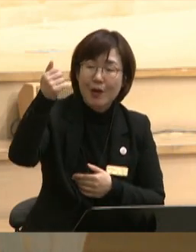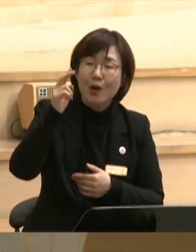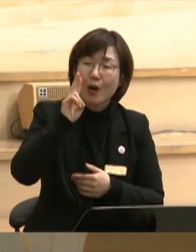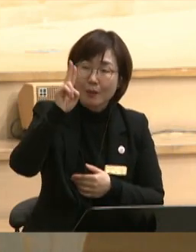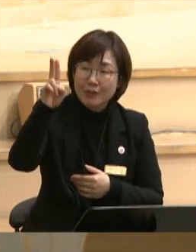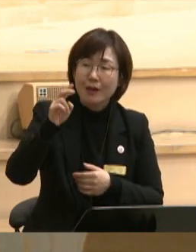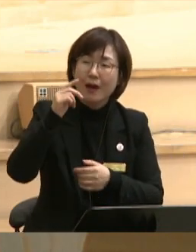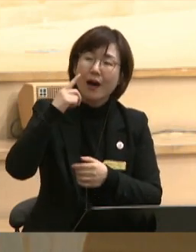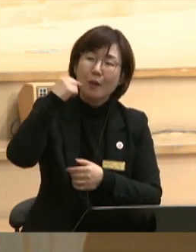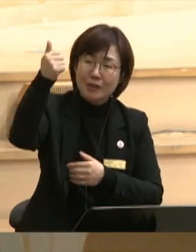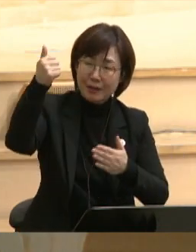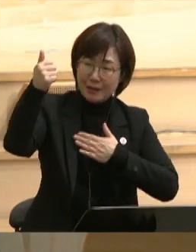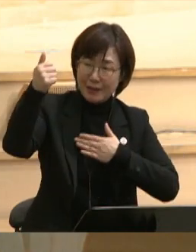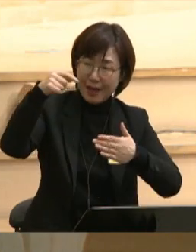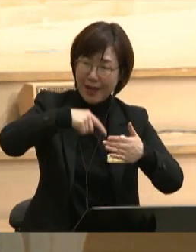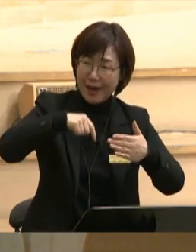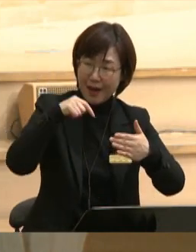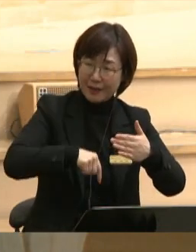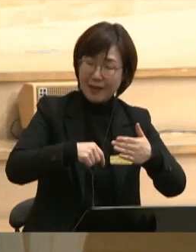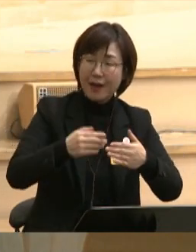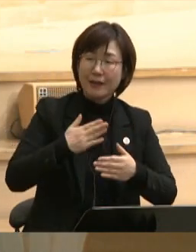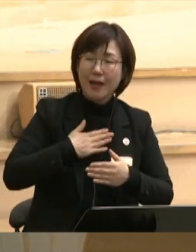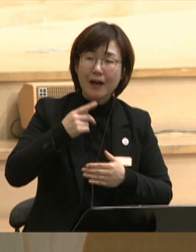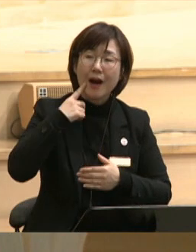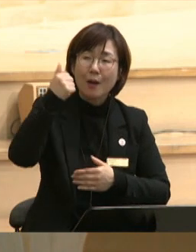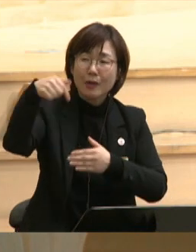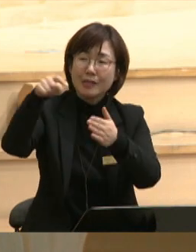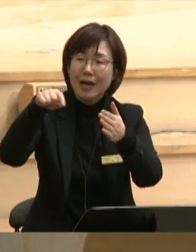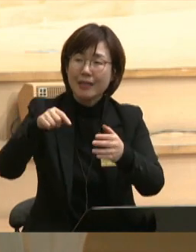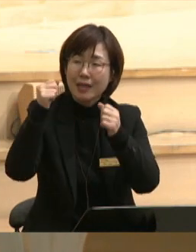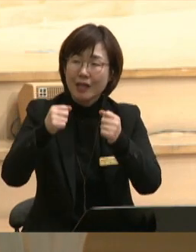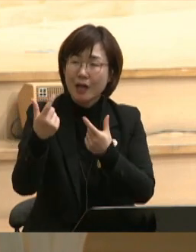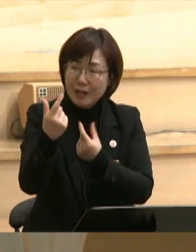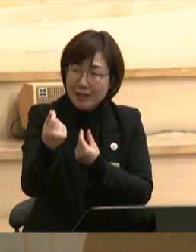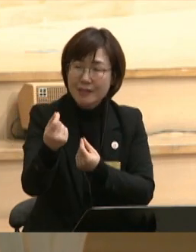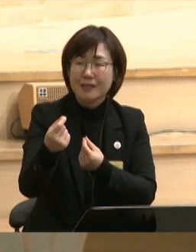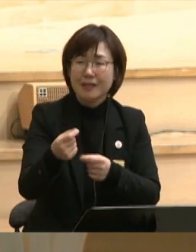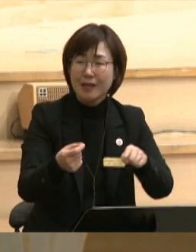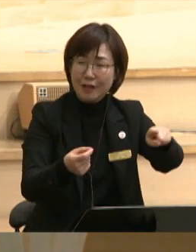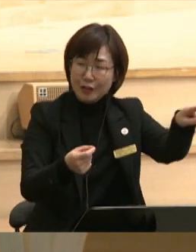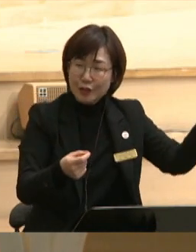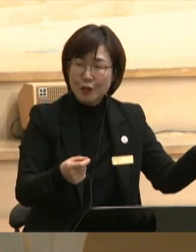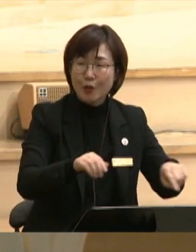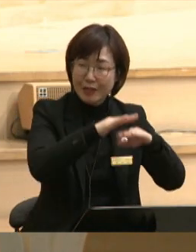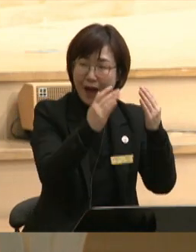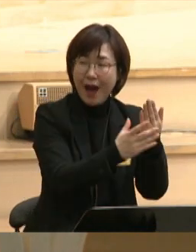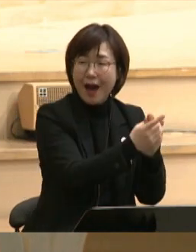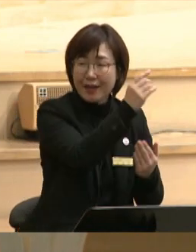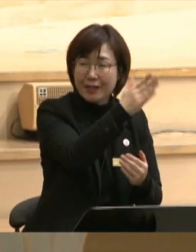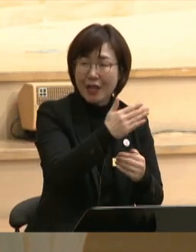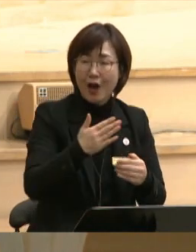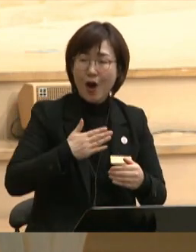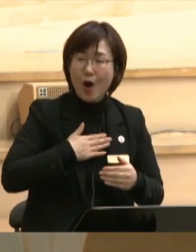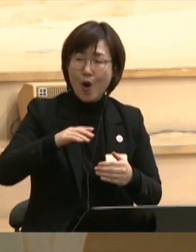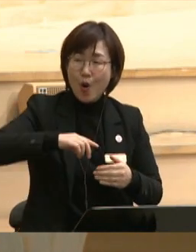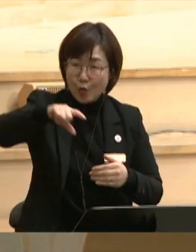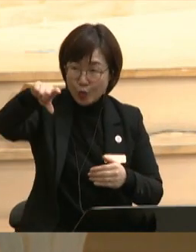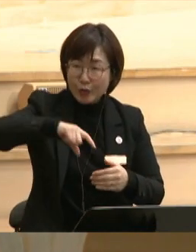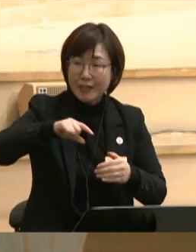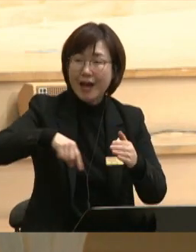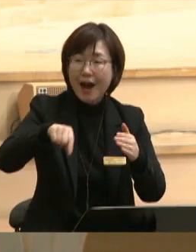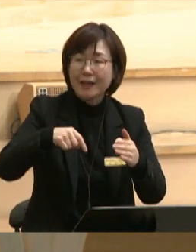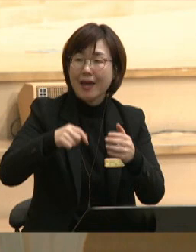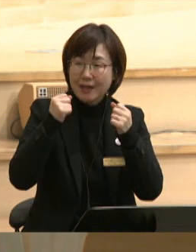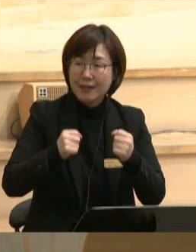아버지께서 내 안에 내가 아버지 안에 있는 것 같이 그들도 다 하나가 되어 우리 안에 있게 하사 세상으로